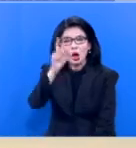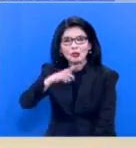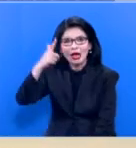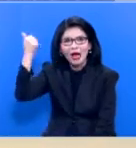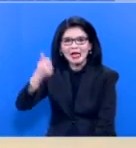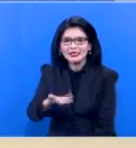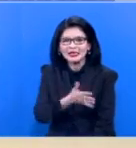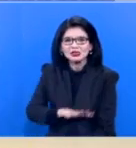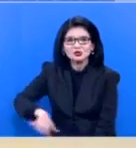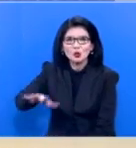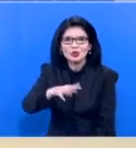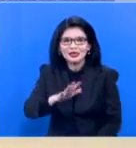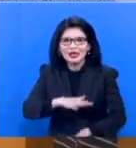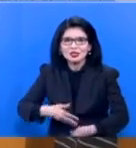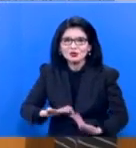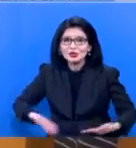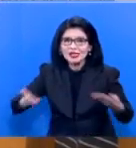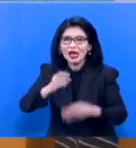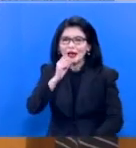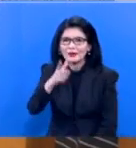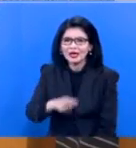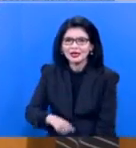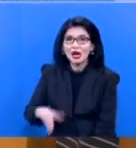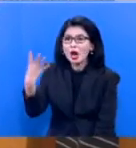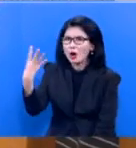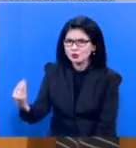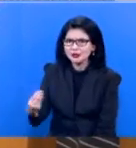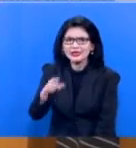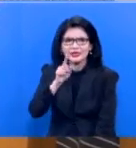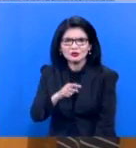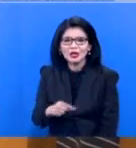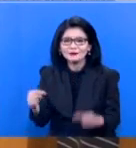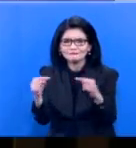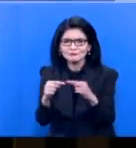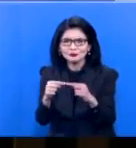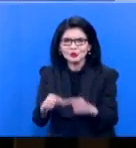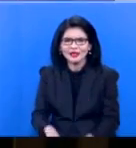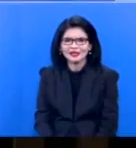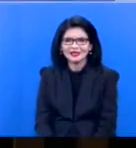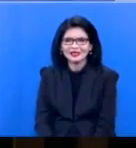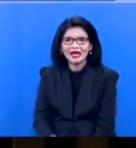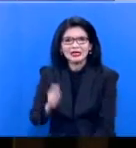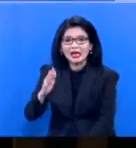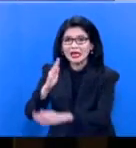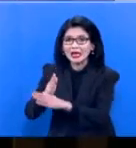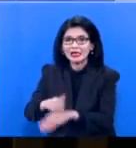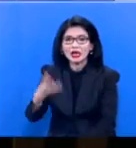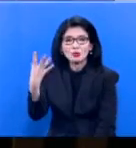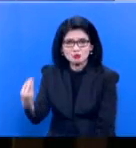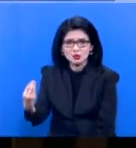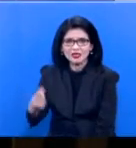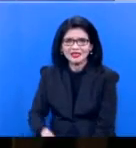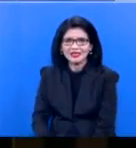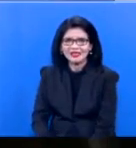Indonesia Desi Indira Yasmin menilai, mudik merupakan bentuk menjalin relasi sosial. Dengan adanya larangan mudik, silaturahmi